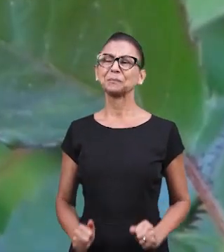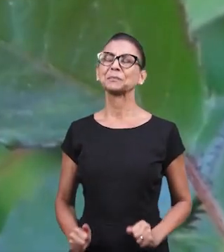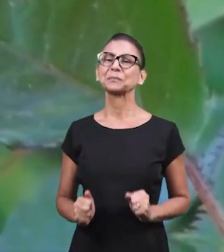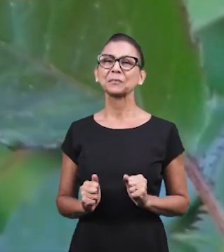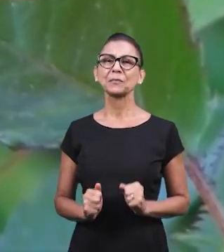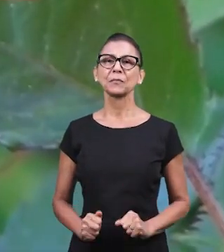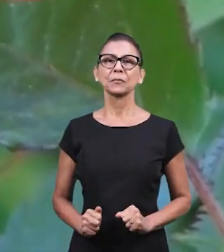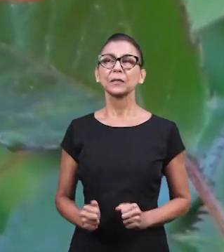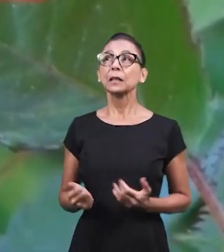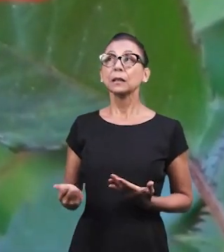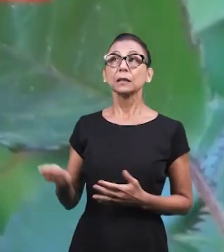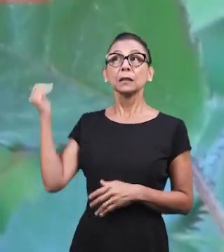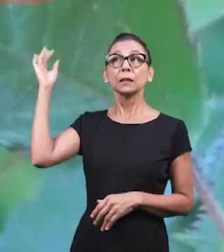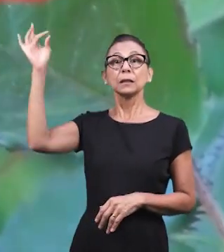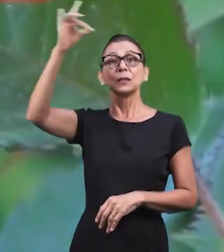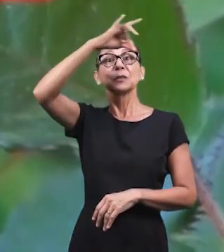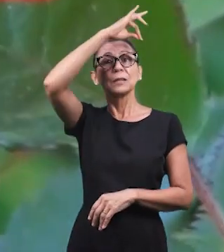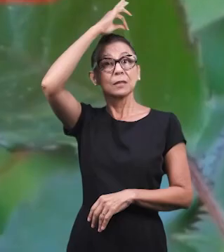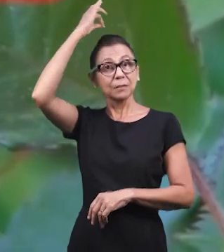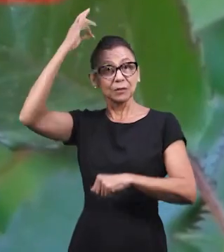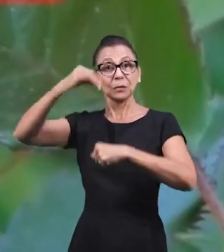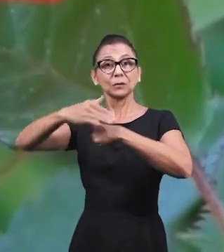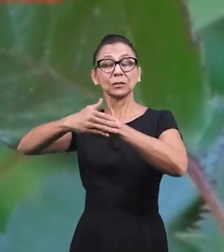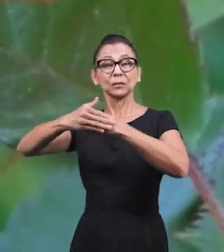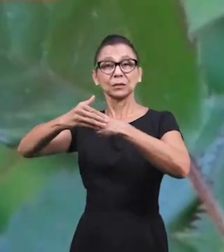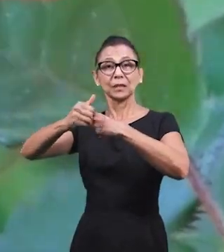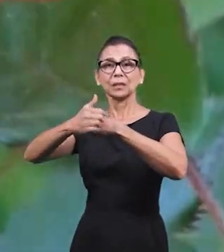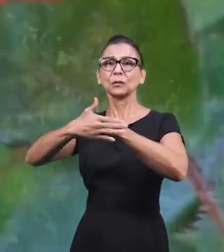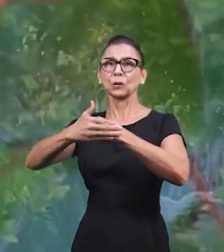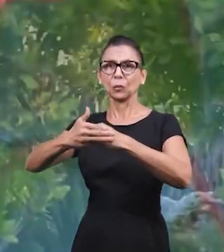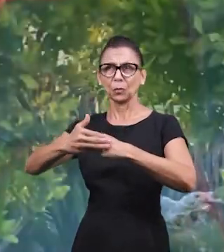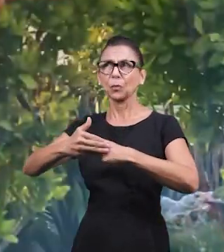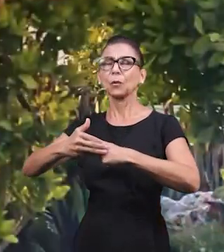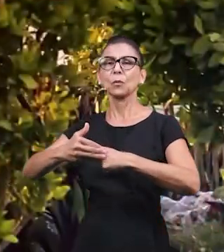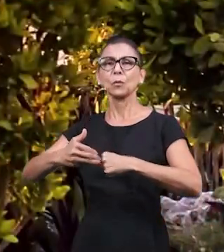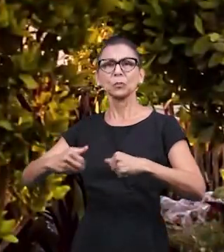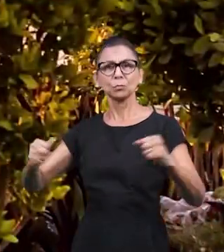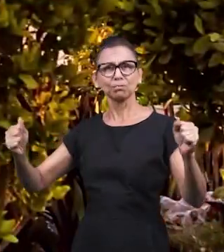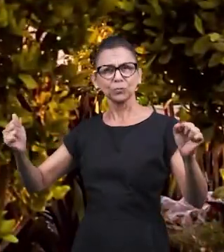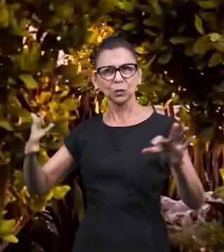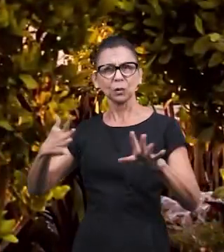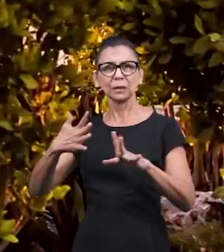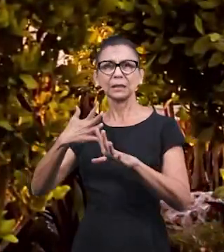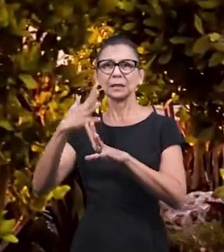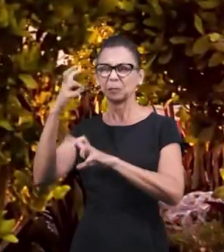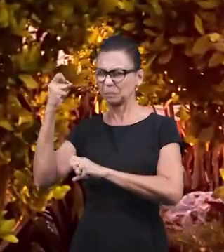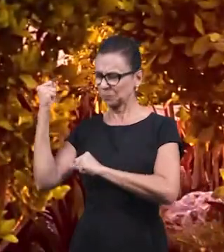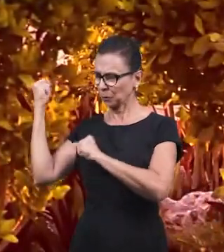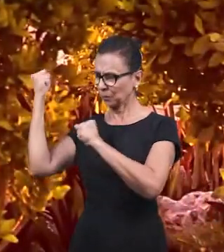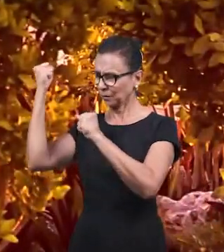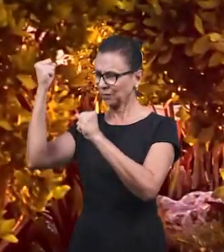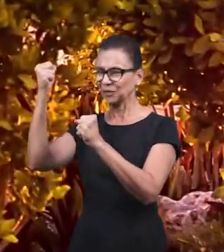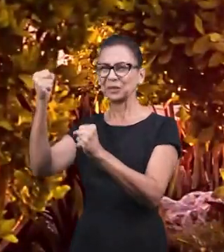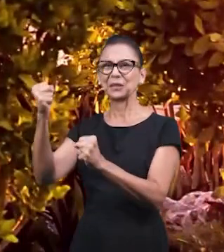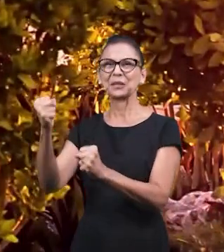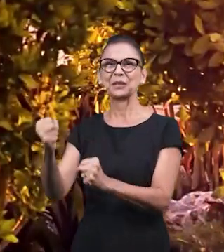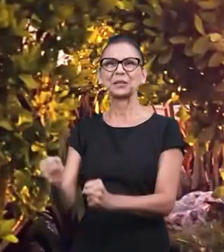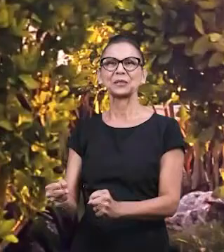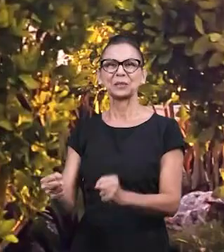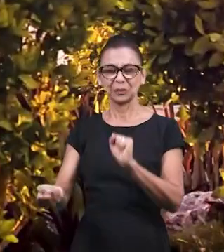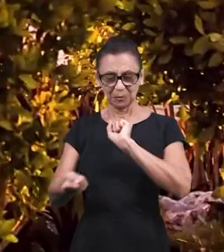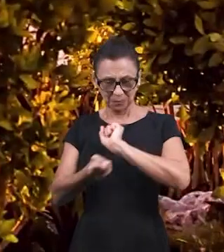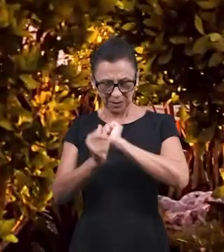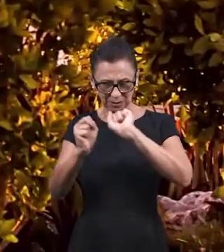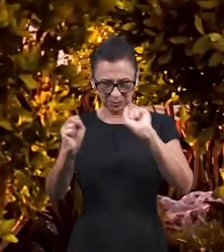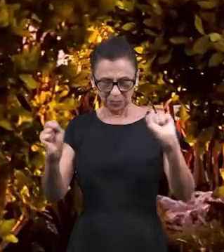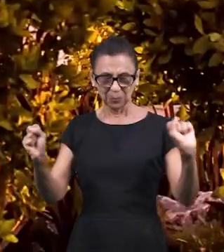слава аллилуйя маранафа greddy иисус я покрыт кровью с